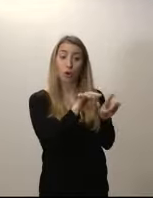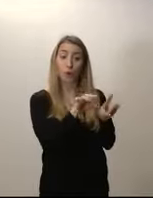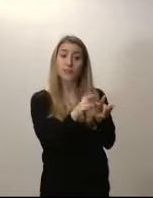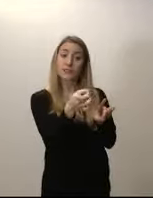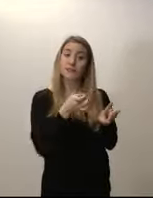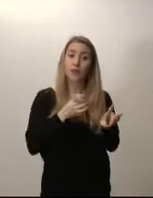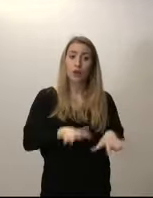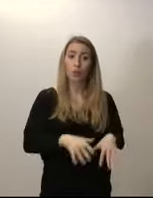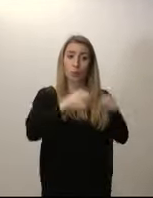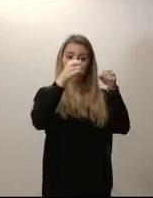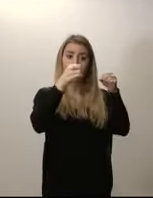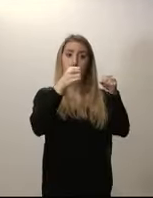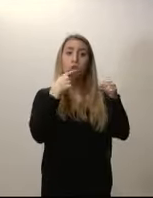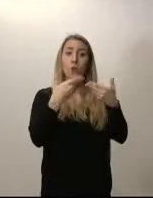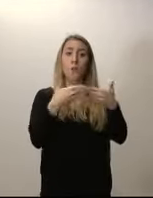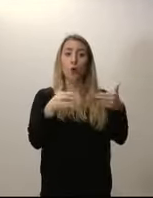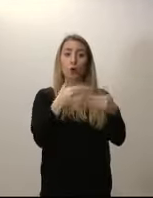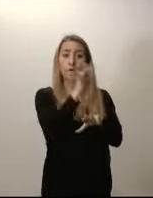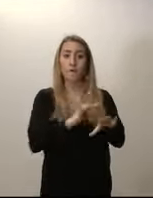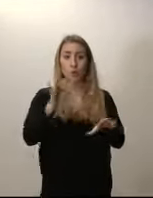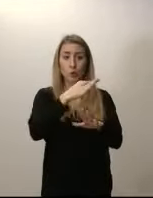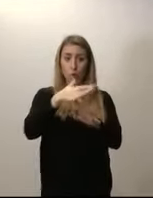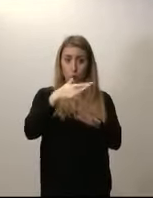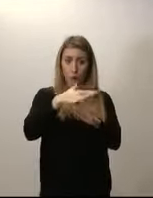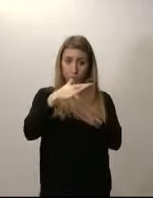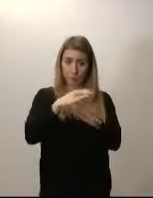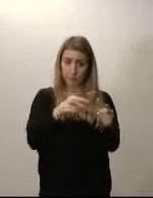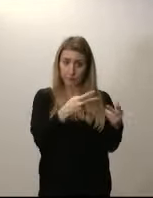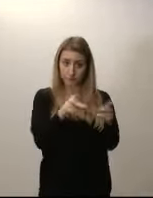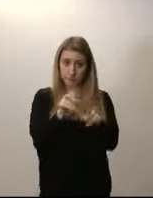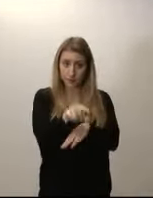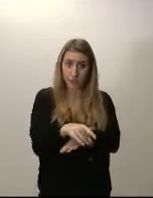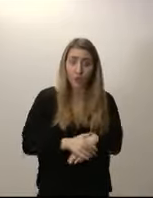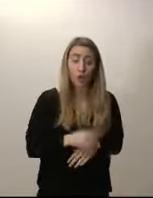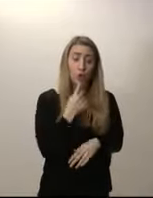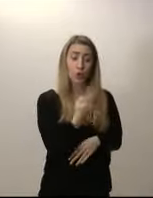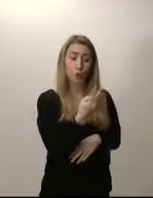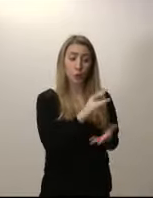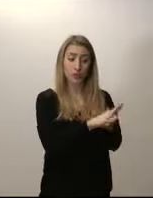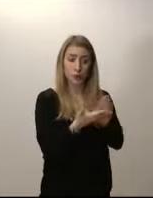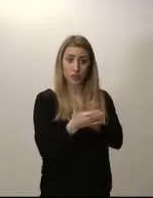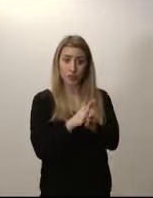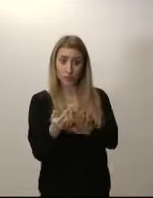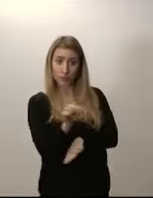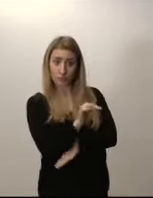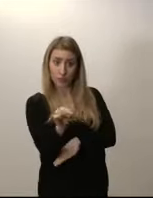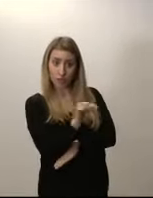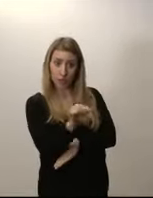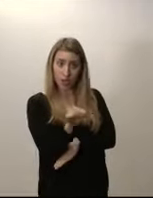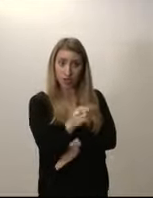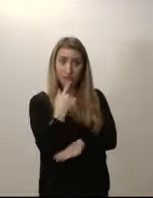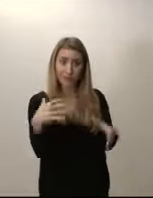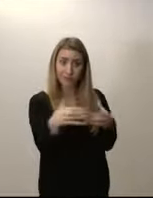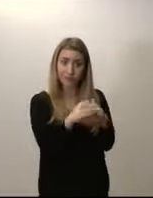l'agglomération Port-de-France-Thionville. Est-ce que ces deux associations ont sollicité Port-de-France-Thionville puisqu'il s'agit d'une compétence